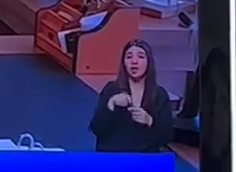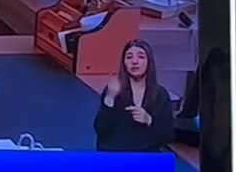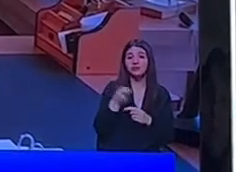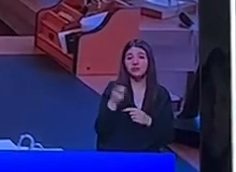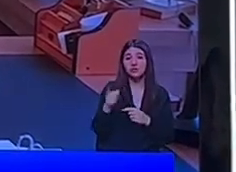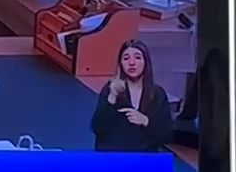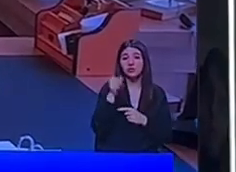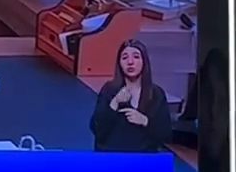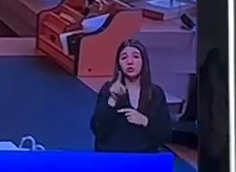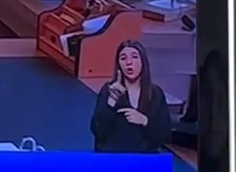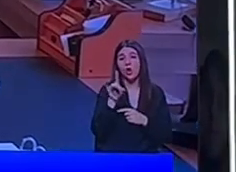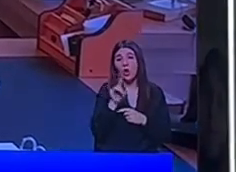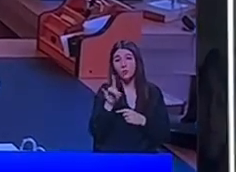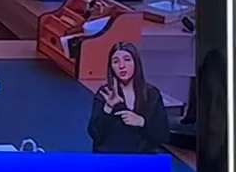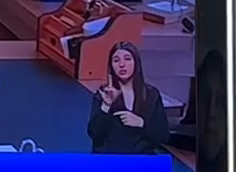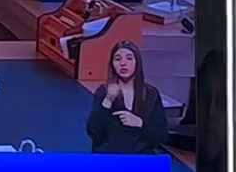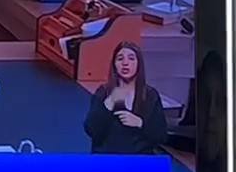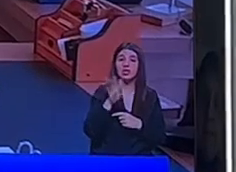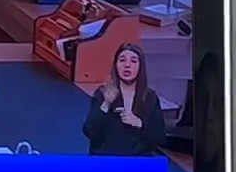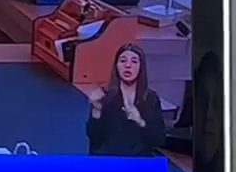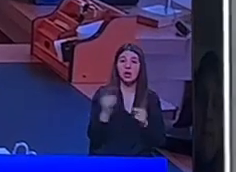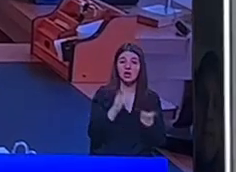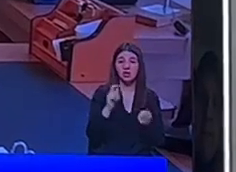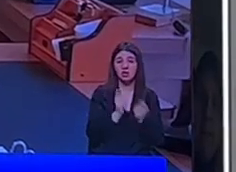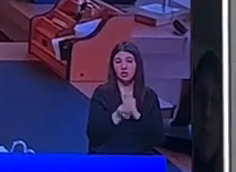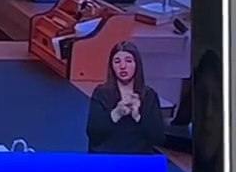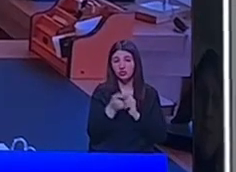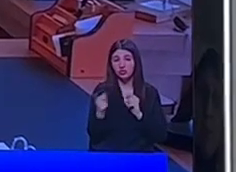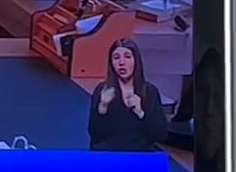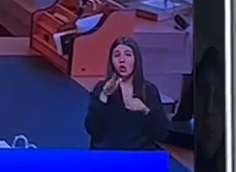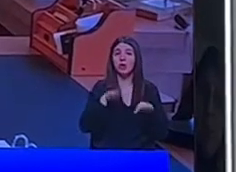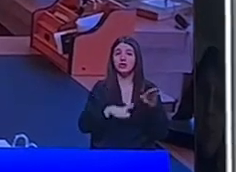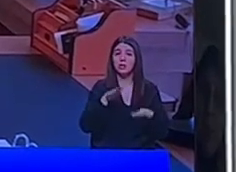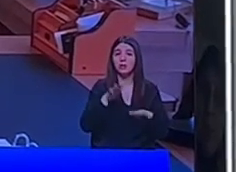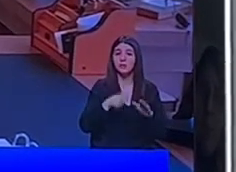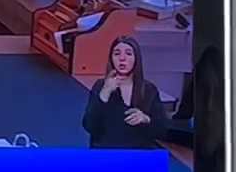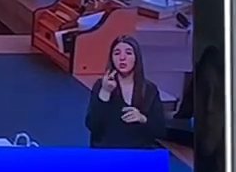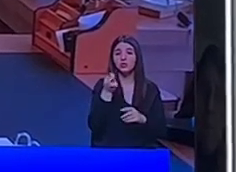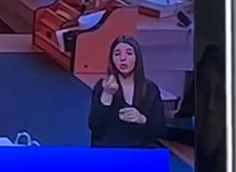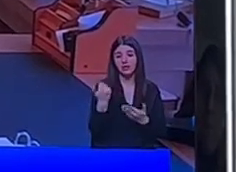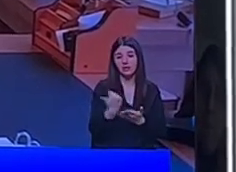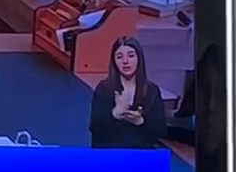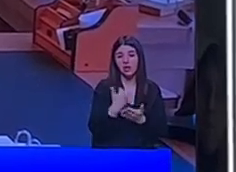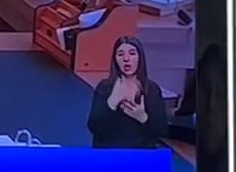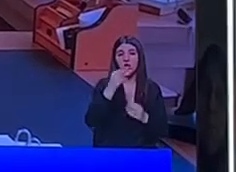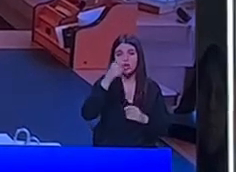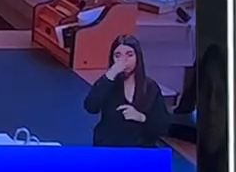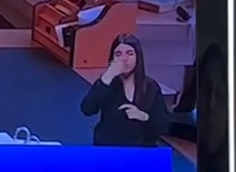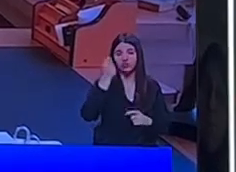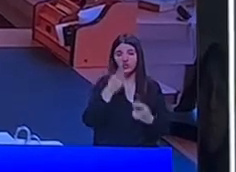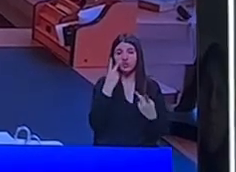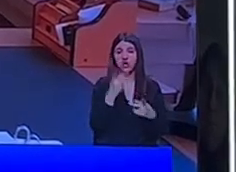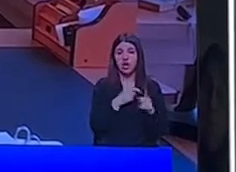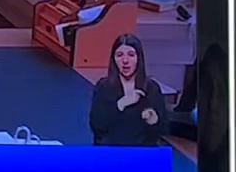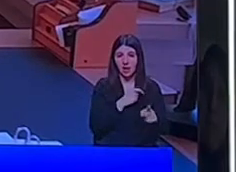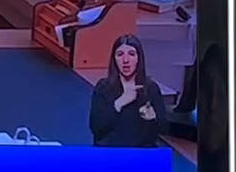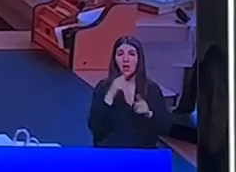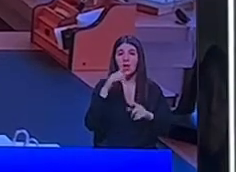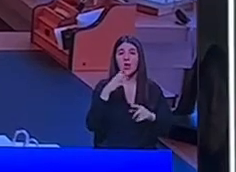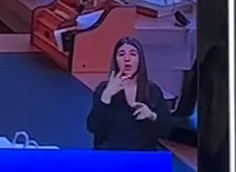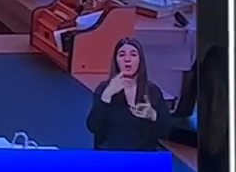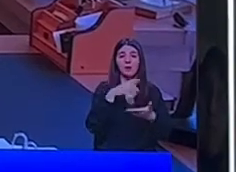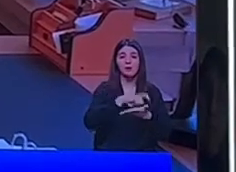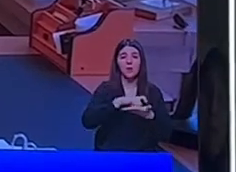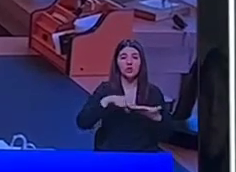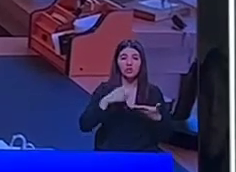oranı %15 ile %40 arasında değişiyor. Ortalama ücret geliri olan Türkiye şartlarına göre ordu